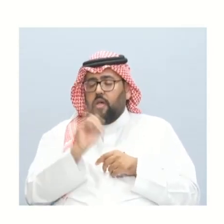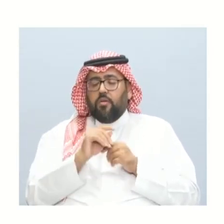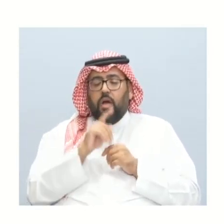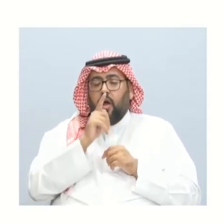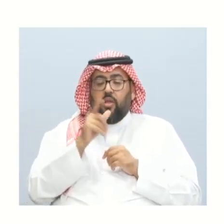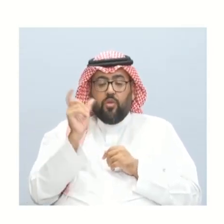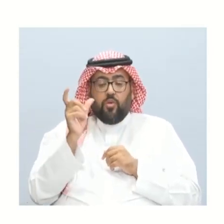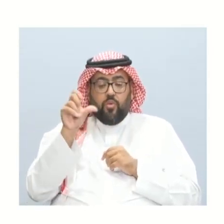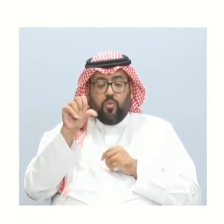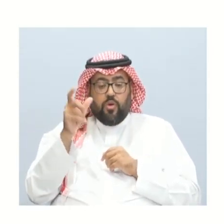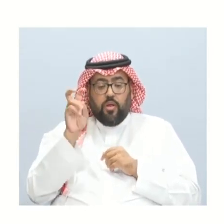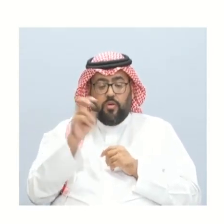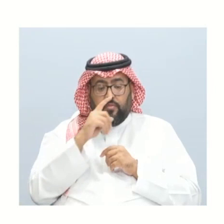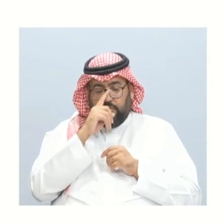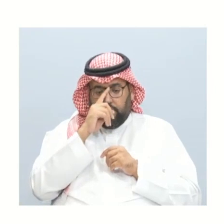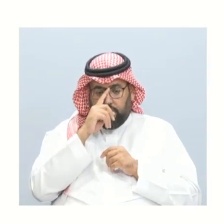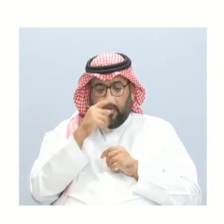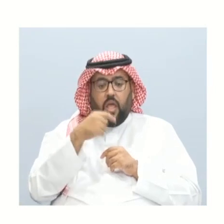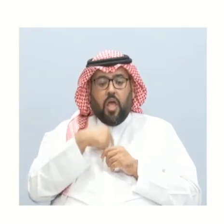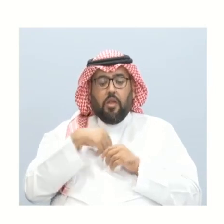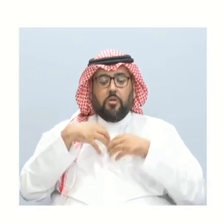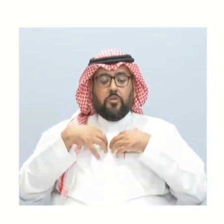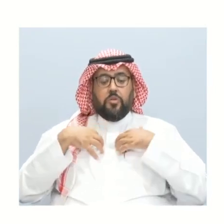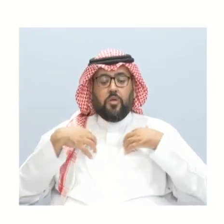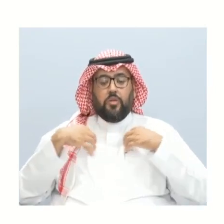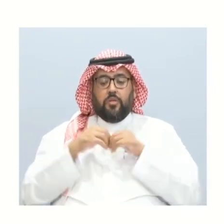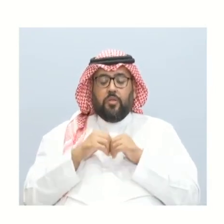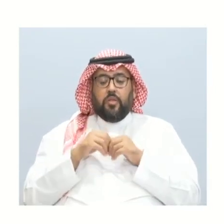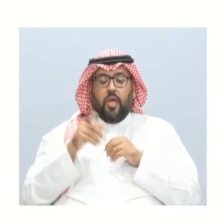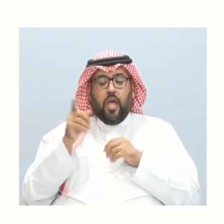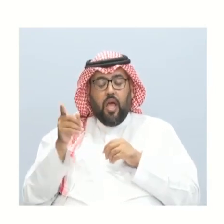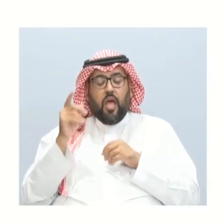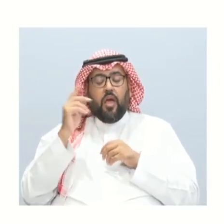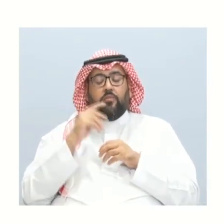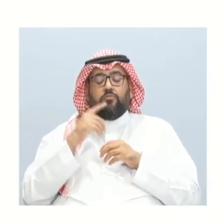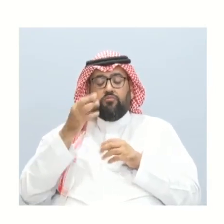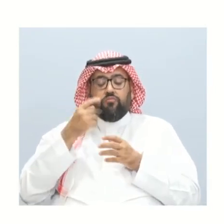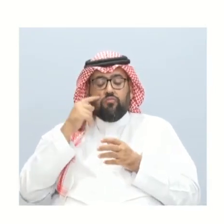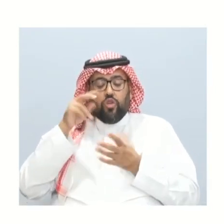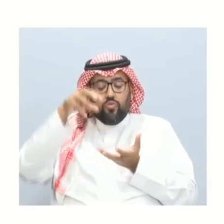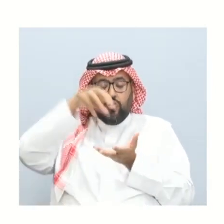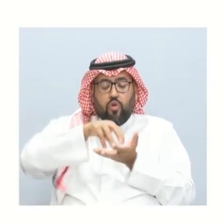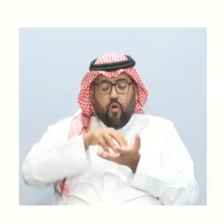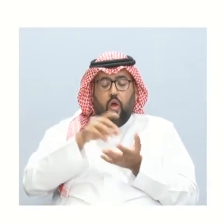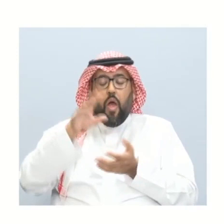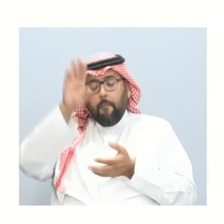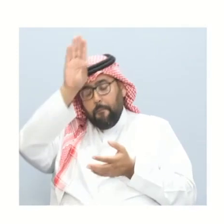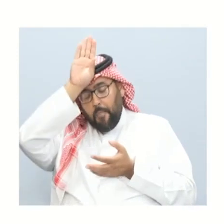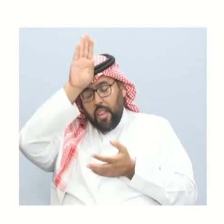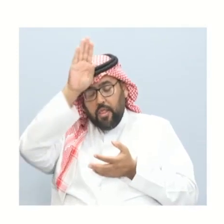قالت نوره انا سعيده لانني سازور مدينه الملك